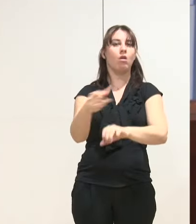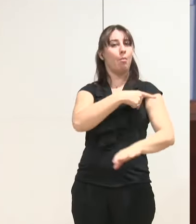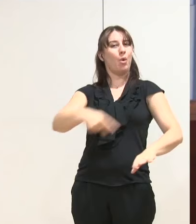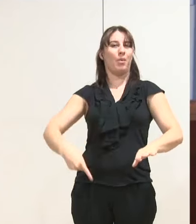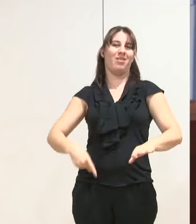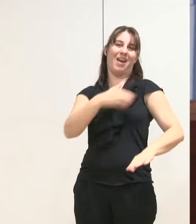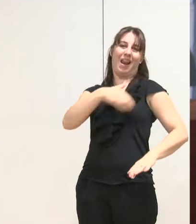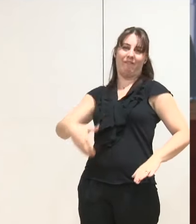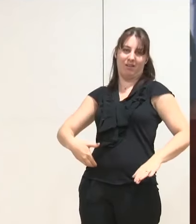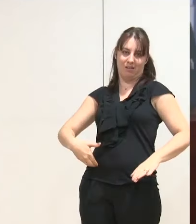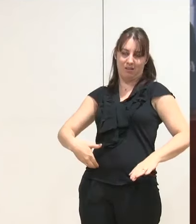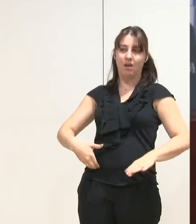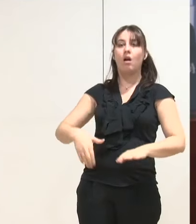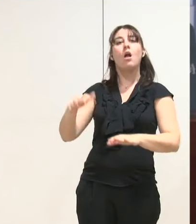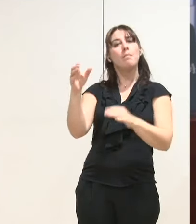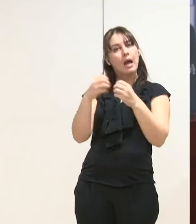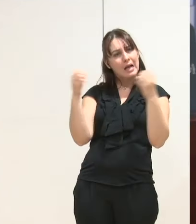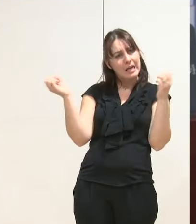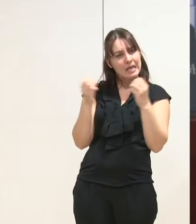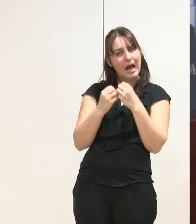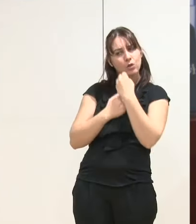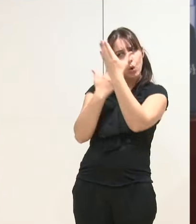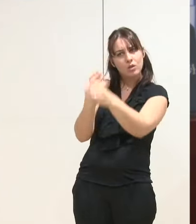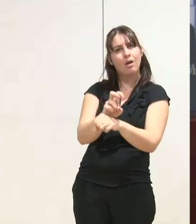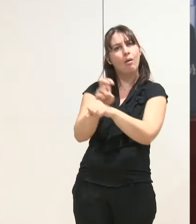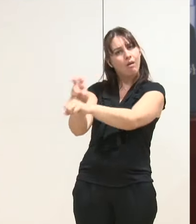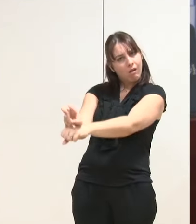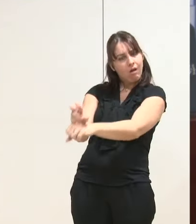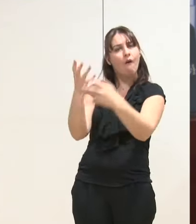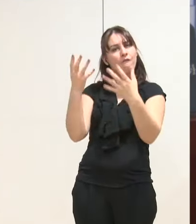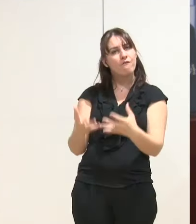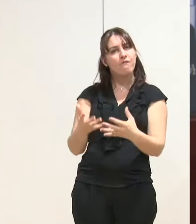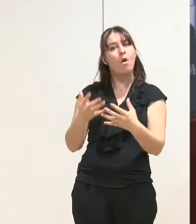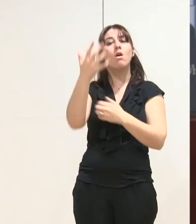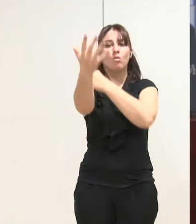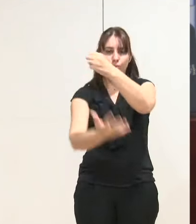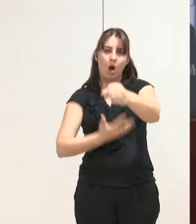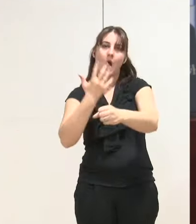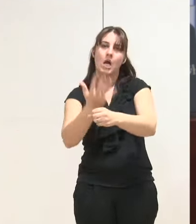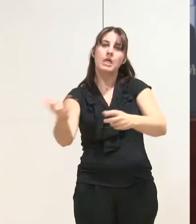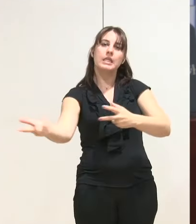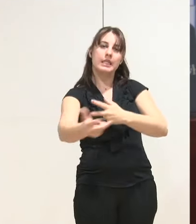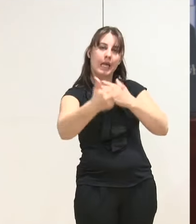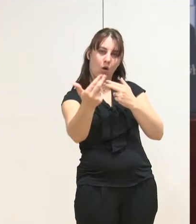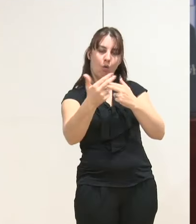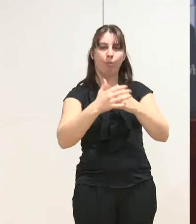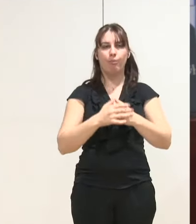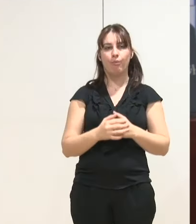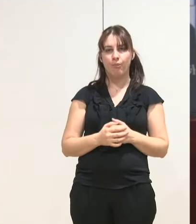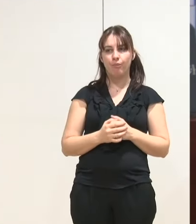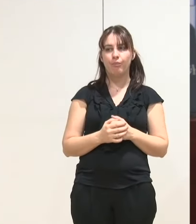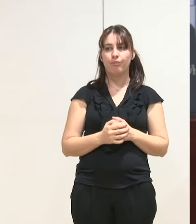la mise à disposition gracieuse du complexe pour une durée de 5 ans avec